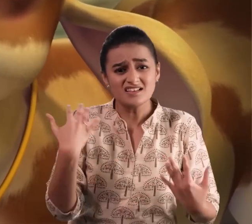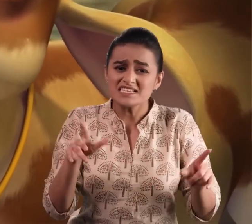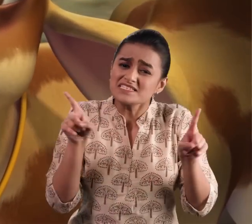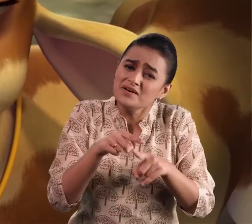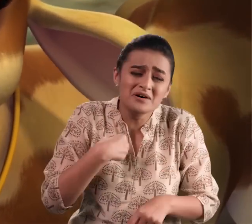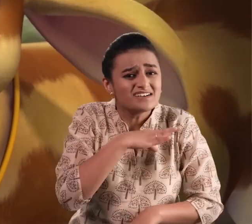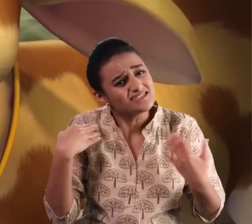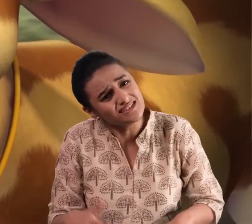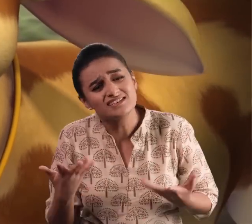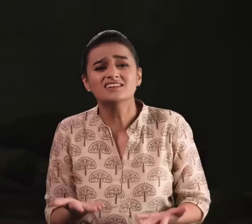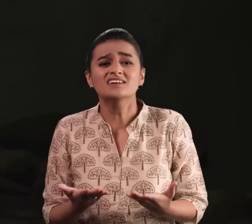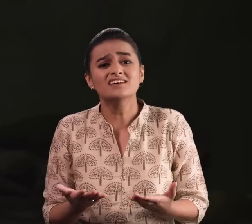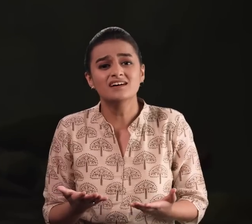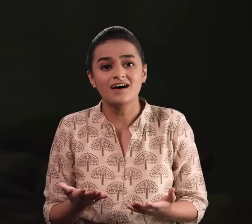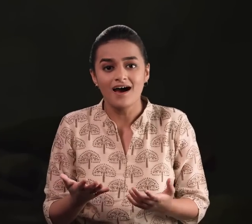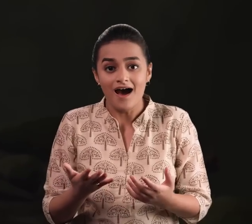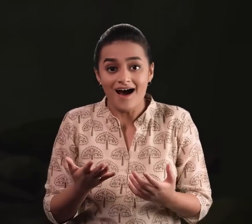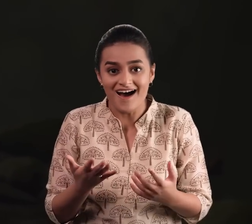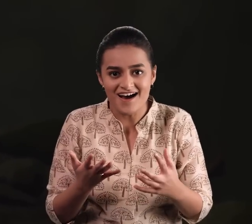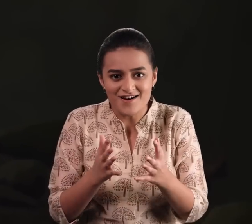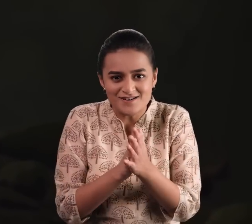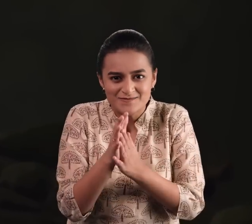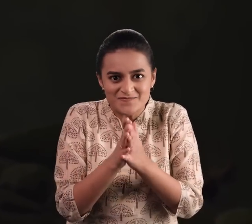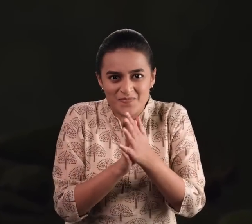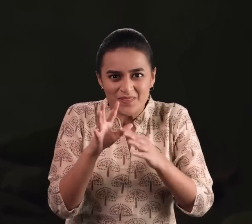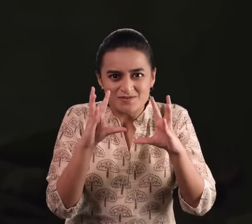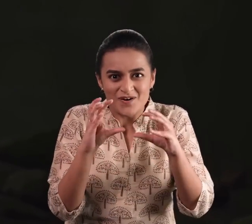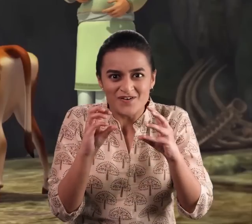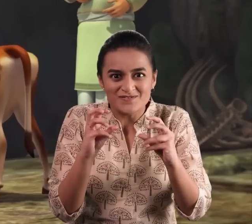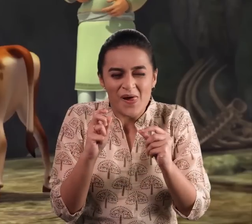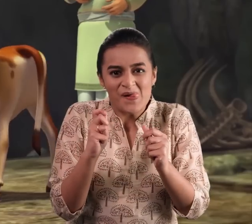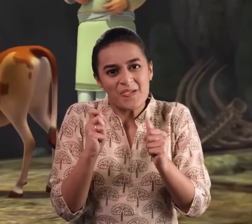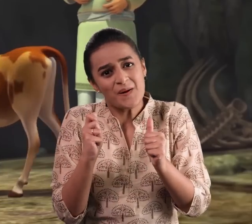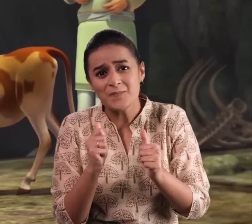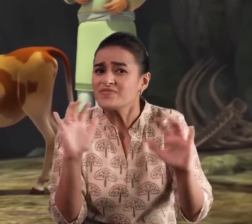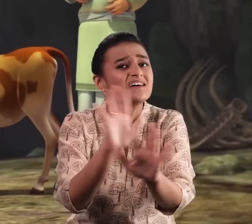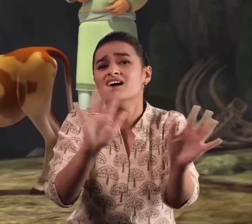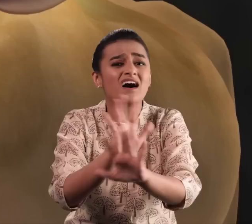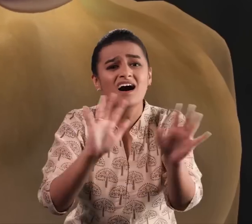परंतु मैं तुम्हारे बिना नहीं जी पाऊंगी माँ। नरम मांस।